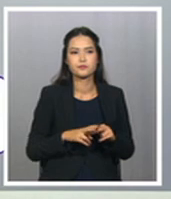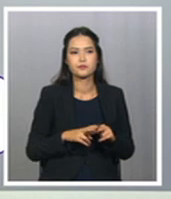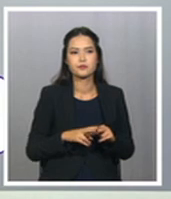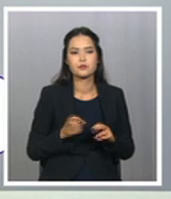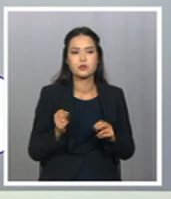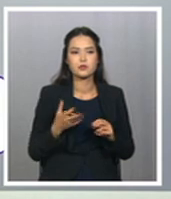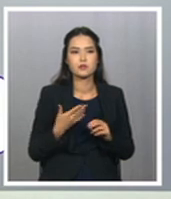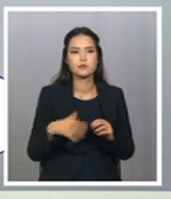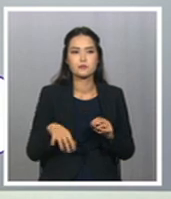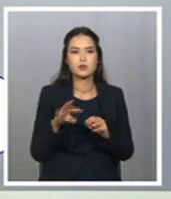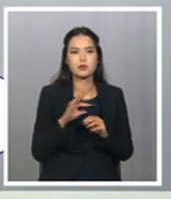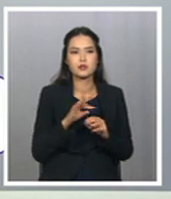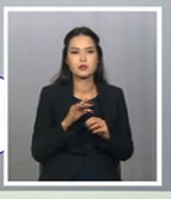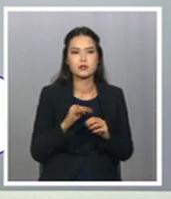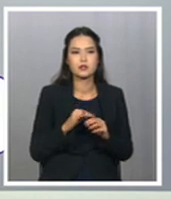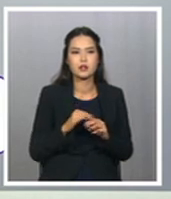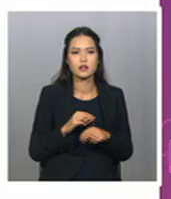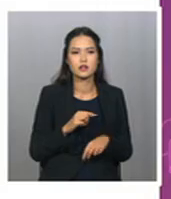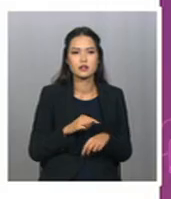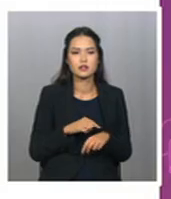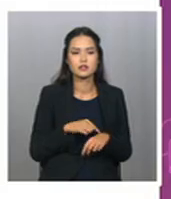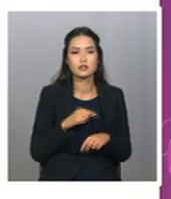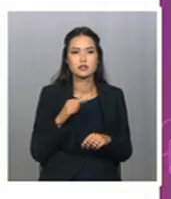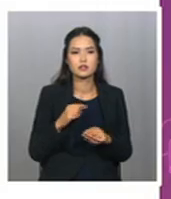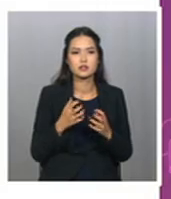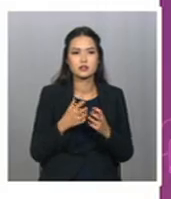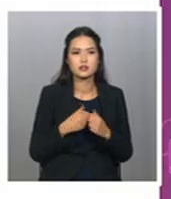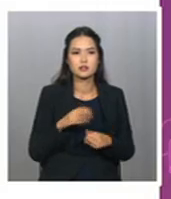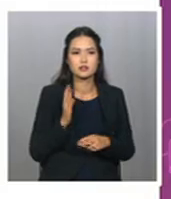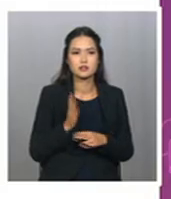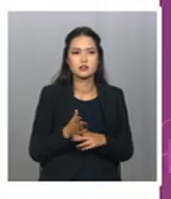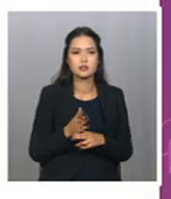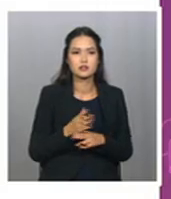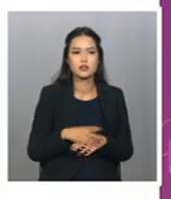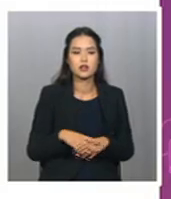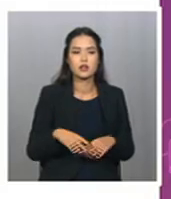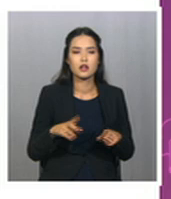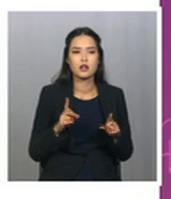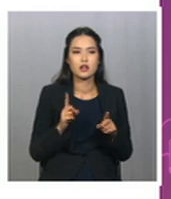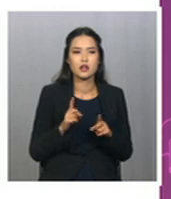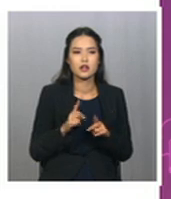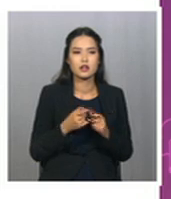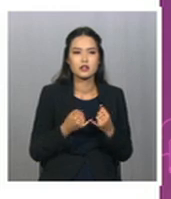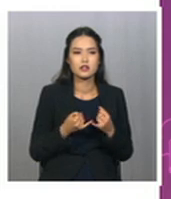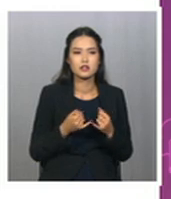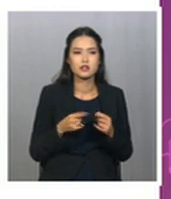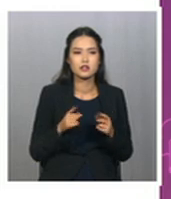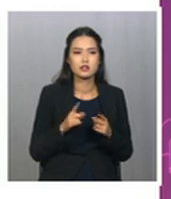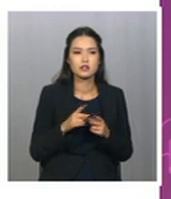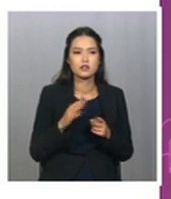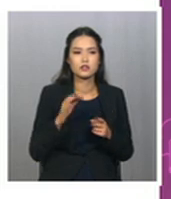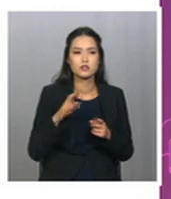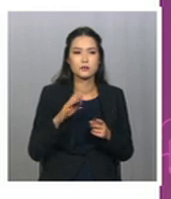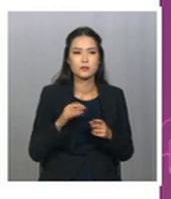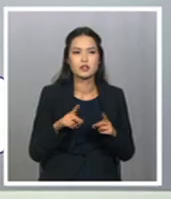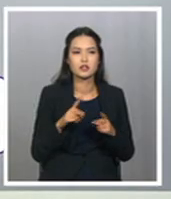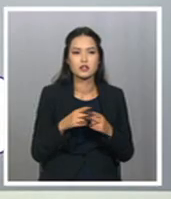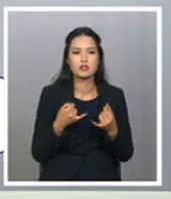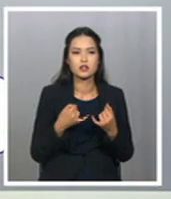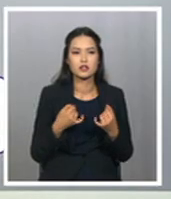да тегіс қауырсынды болып тұр. Ал жібек тәрізді қауырсын, ол бізде жасырын